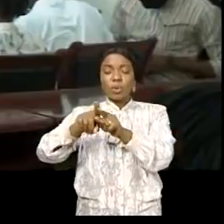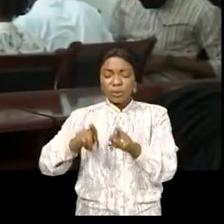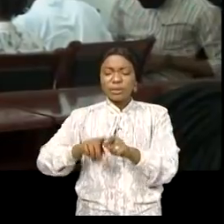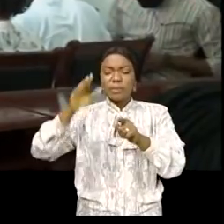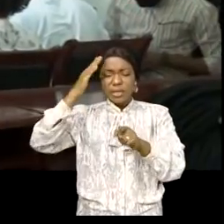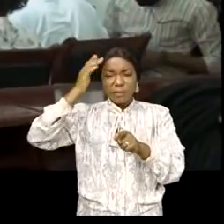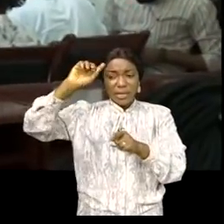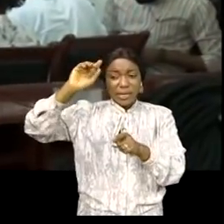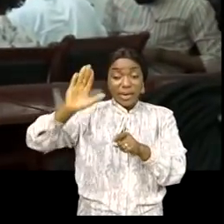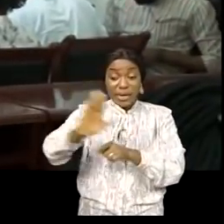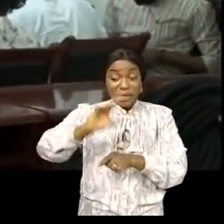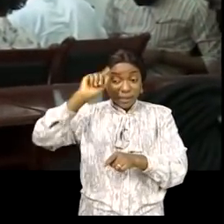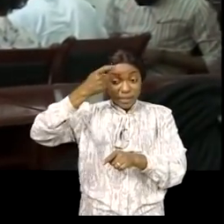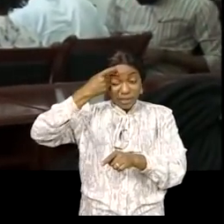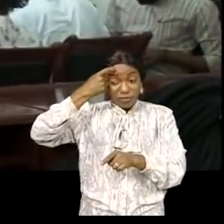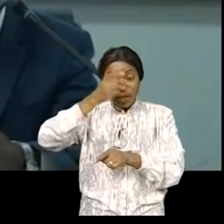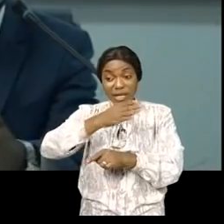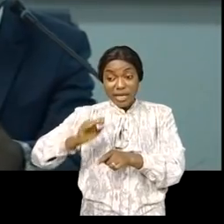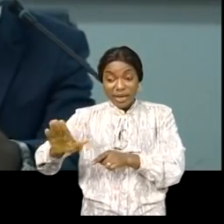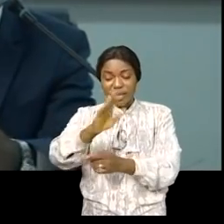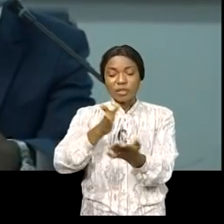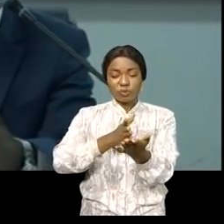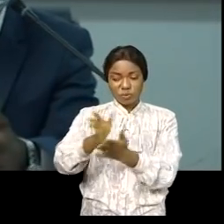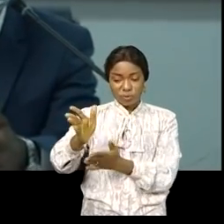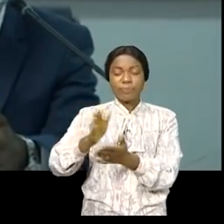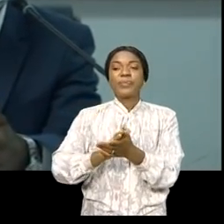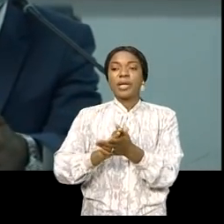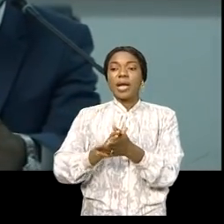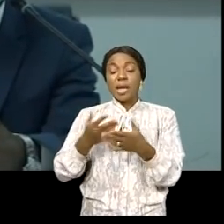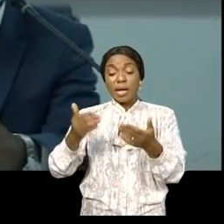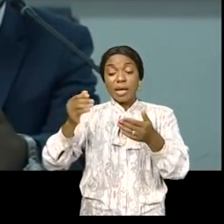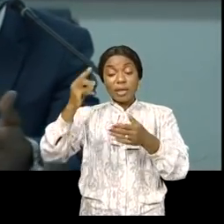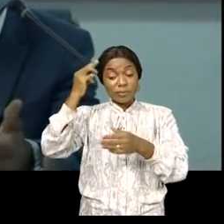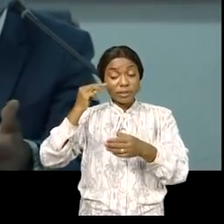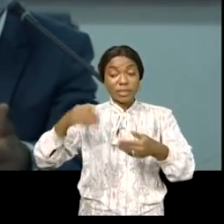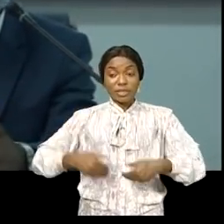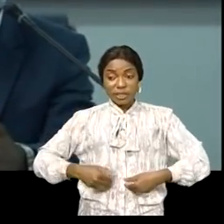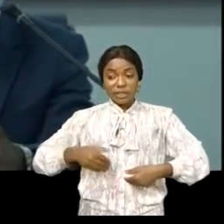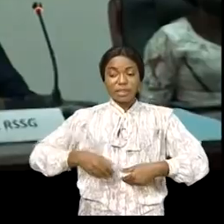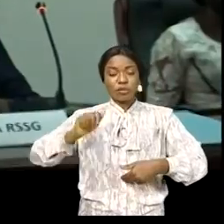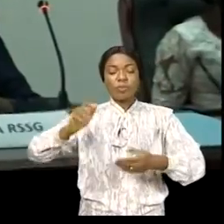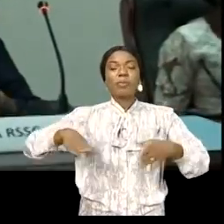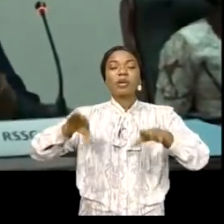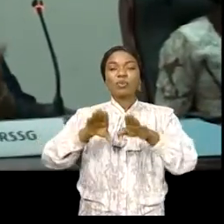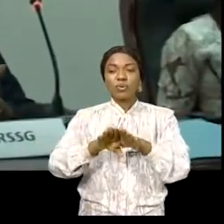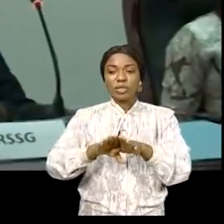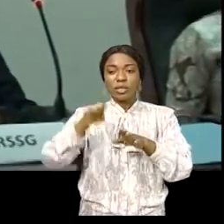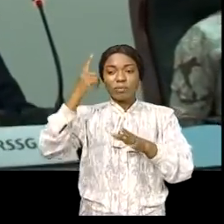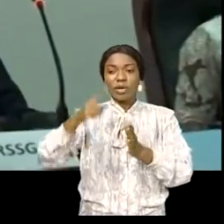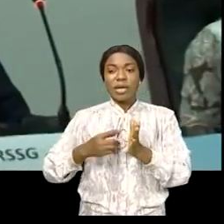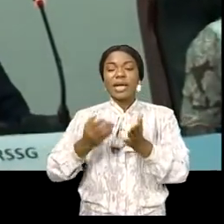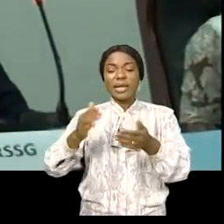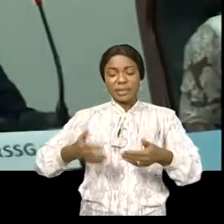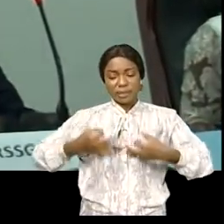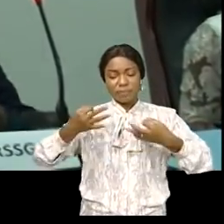aussi leurs droits. Le ministre de la Jeunesse, Yves Bankoulou, qui a clôturé ses assises assistées du représentant du secrétaire